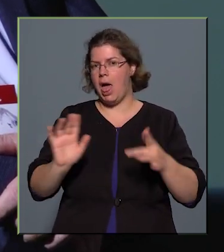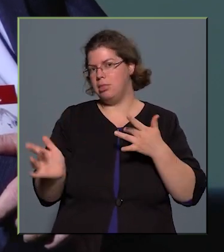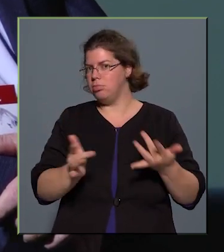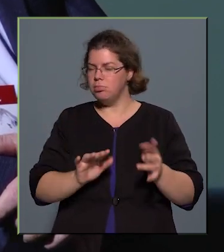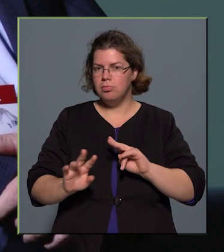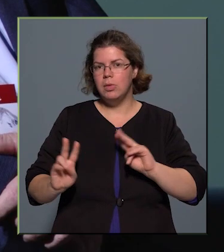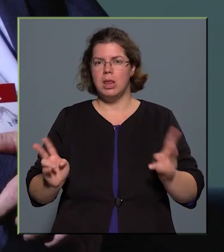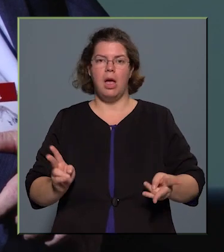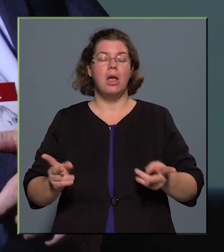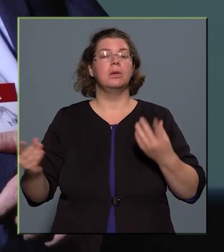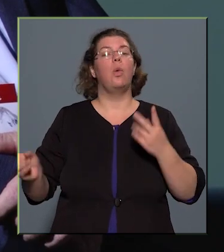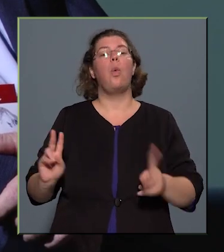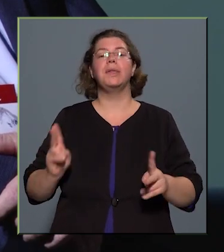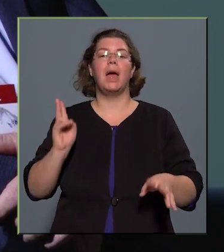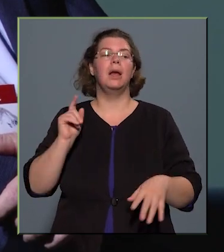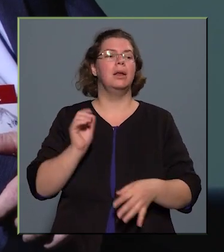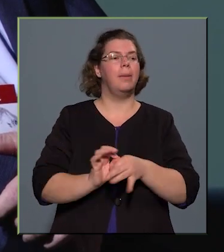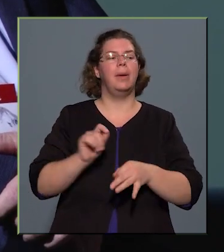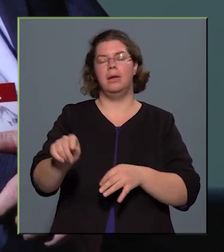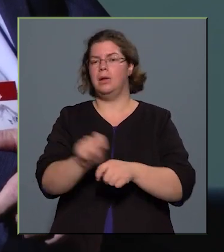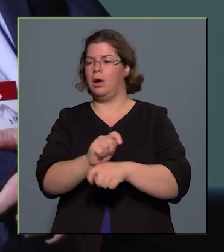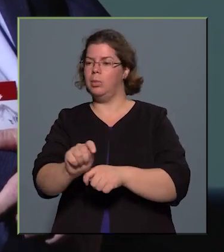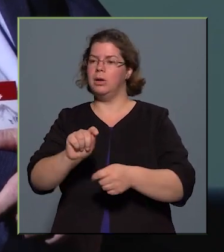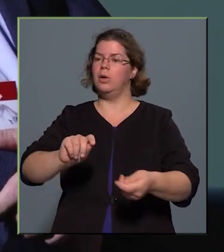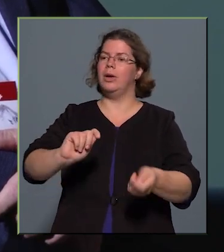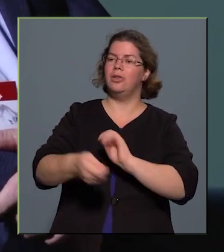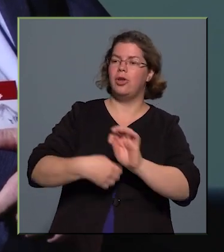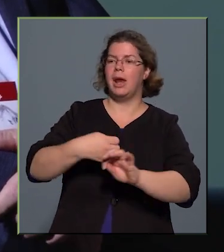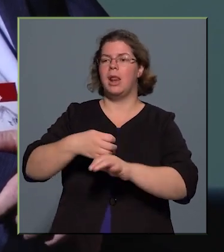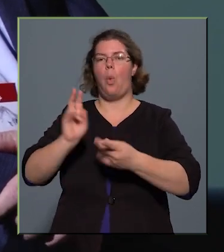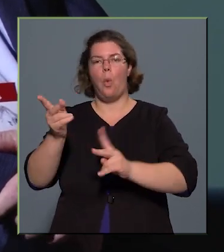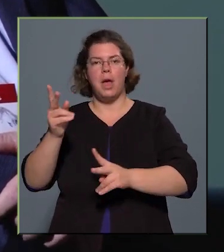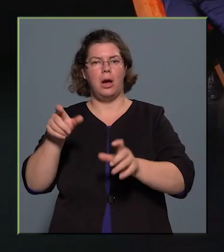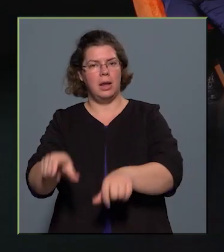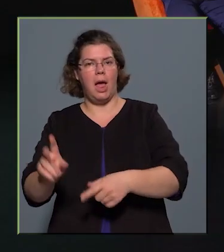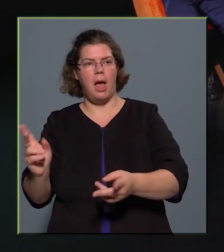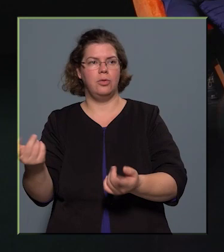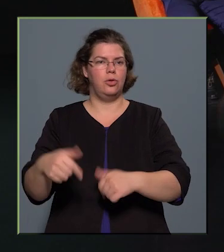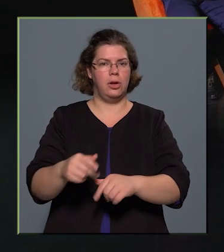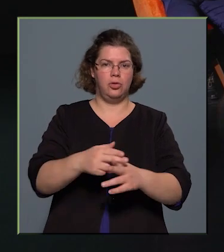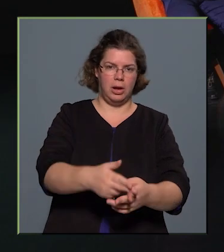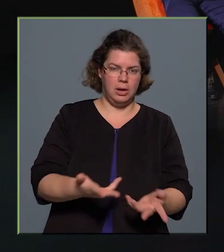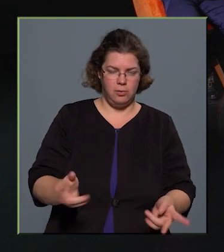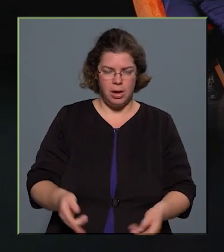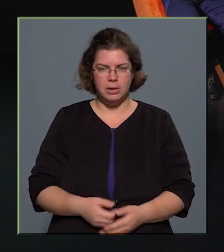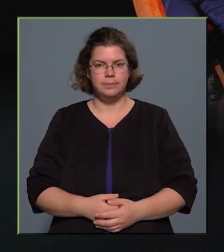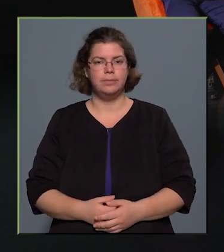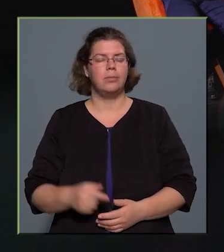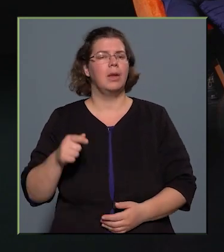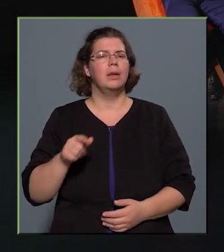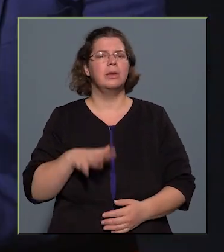karbantartó között, hogy éppen az, hogy kell neki kicserélnie, mint kell kicserélni, hol akadt el, mint tud neki segíteni. Deloitte-nál a te